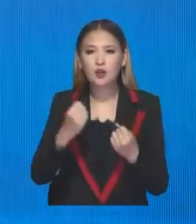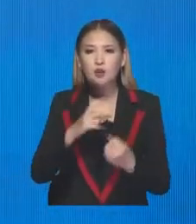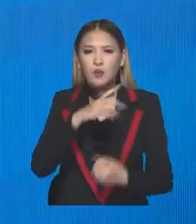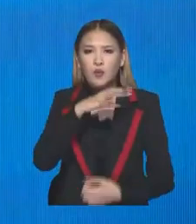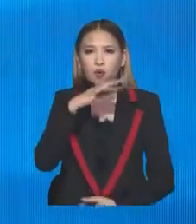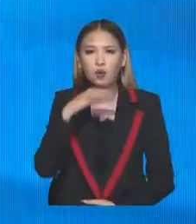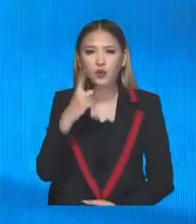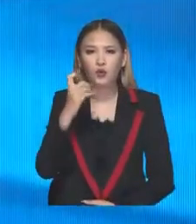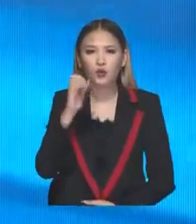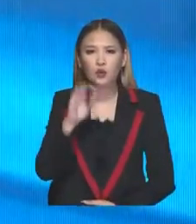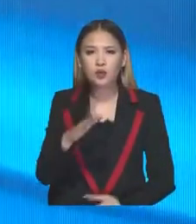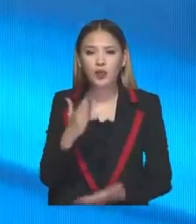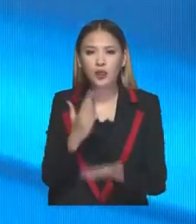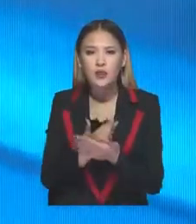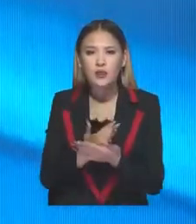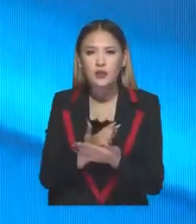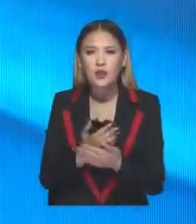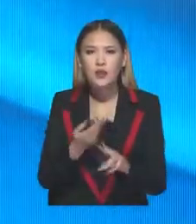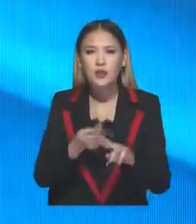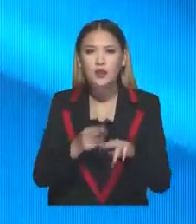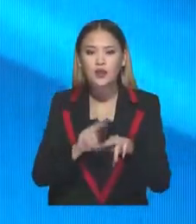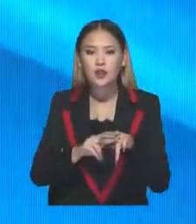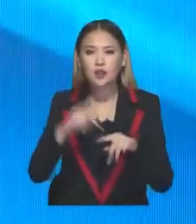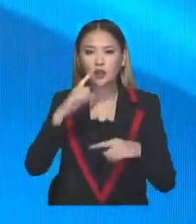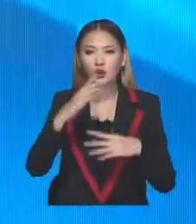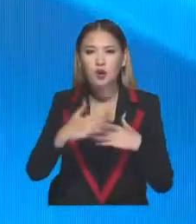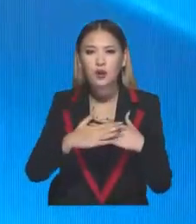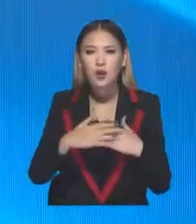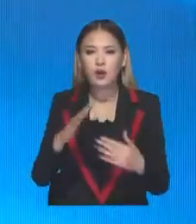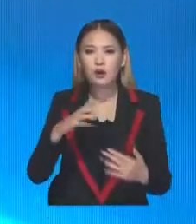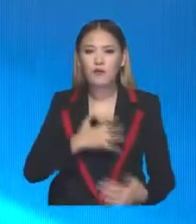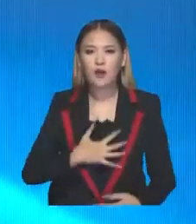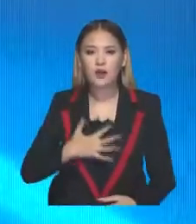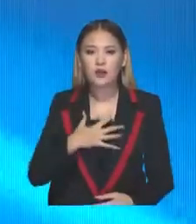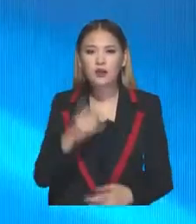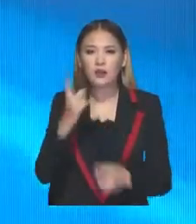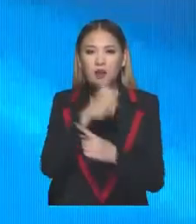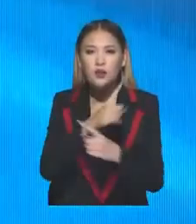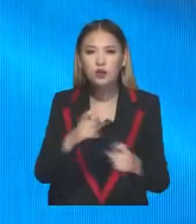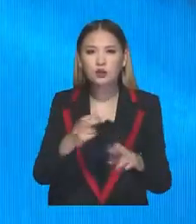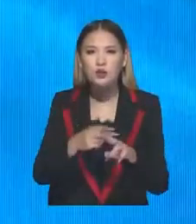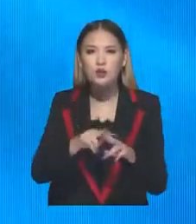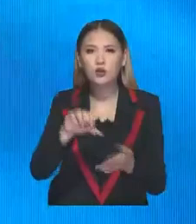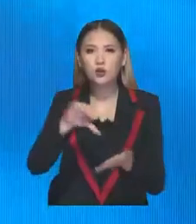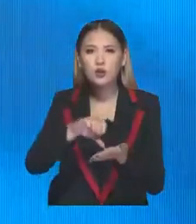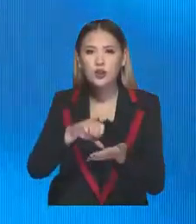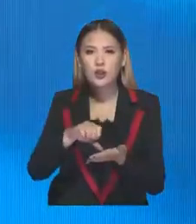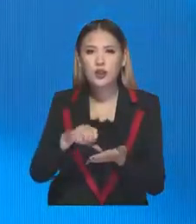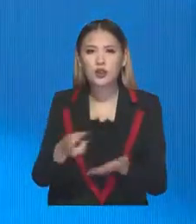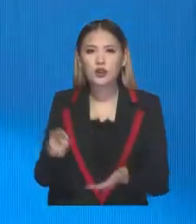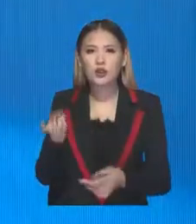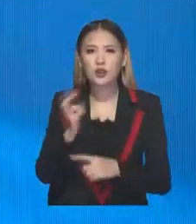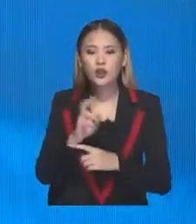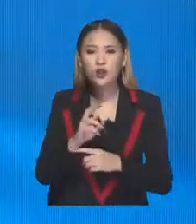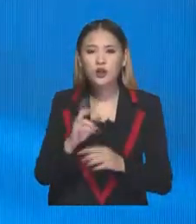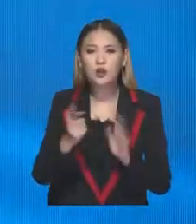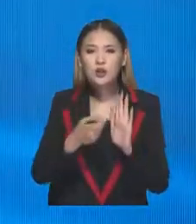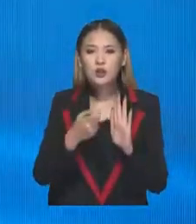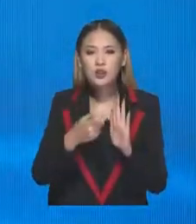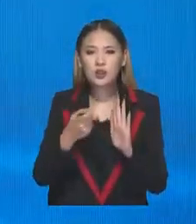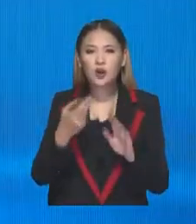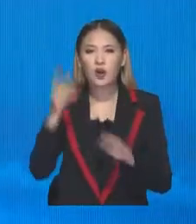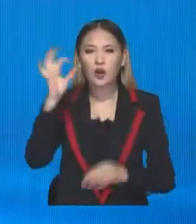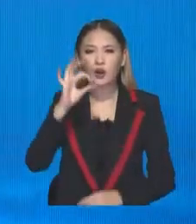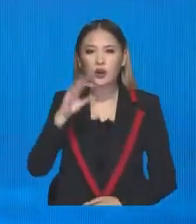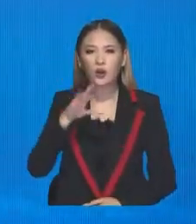елімізде 100 мыңдап кездеседі екен. Жолдауда айтылған маңызды салаларды талқылау үшін біз студиямызға стратегиялық зерттеулер орталығының